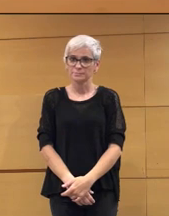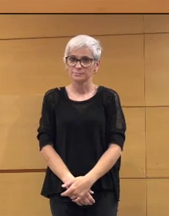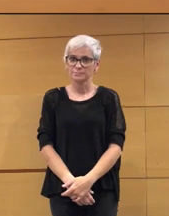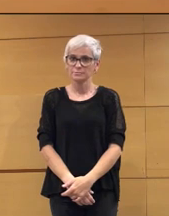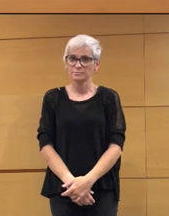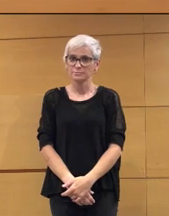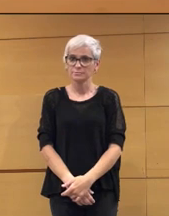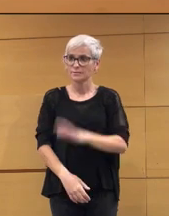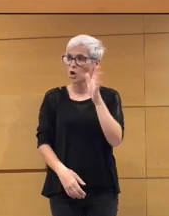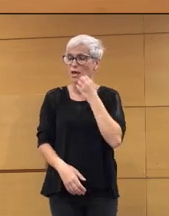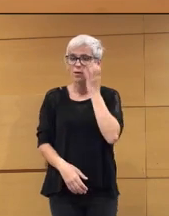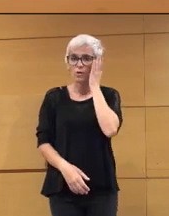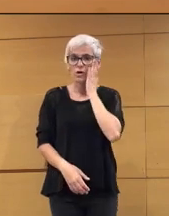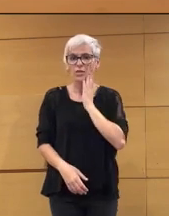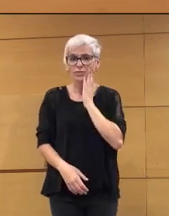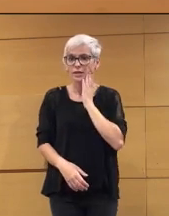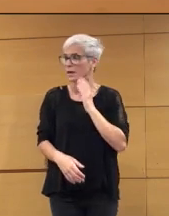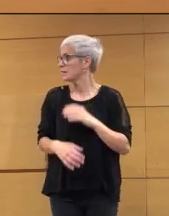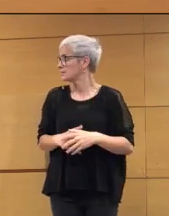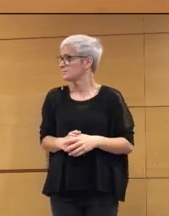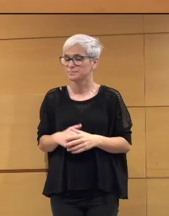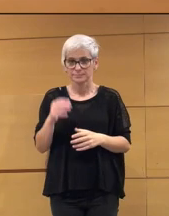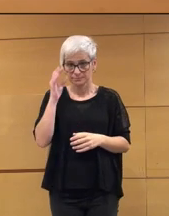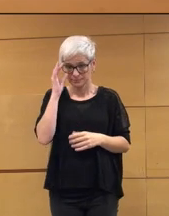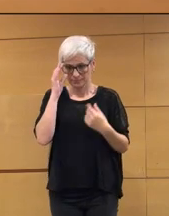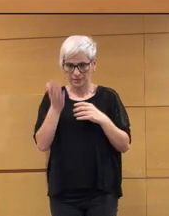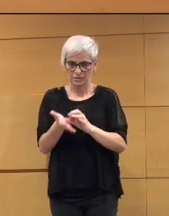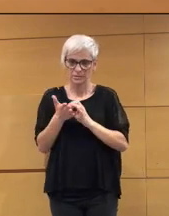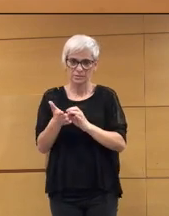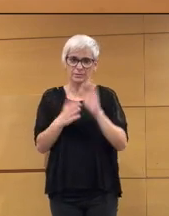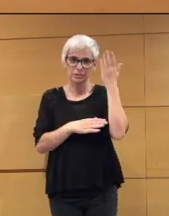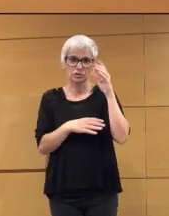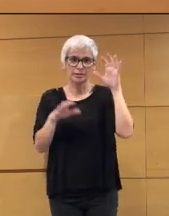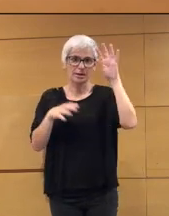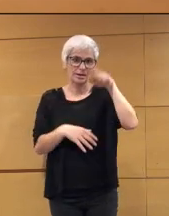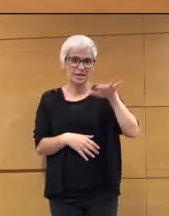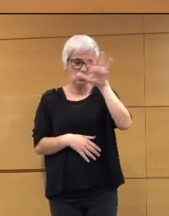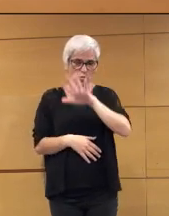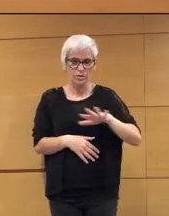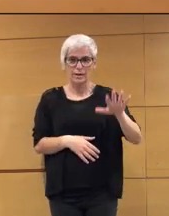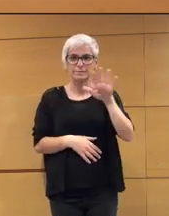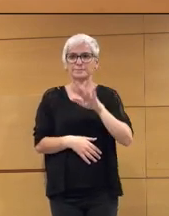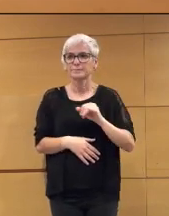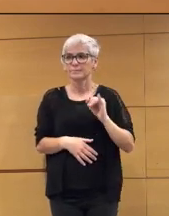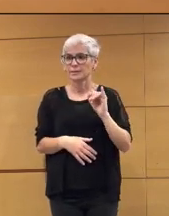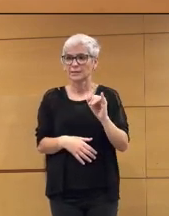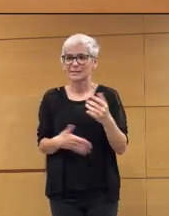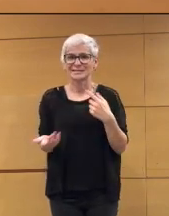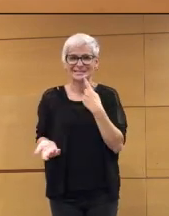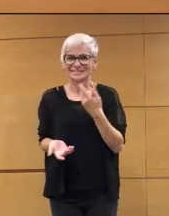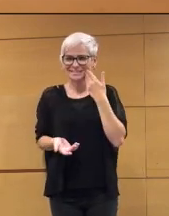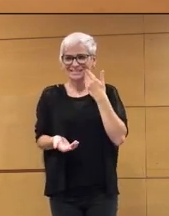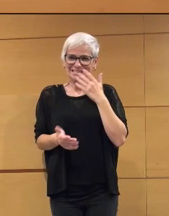Hola, bon dia. Presento, bon dia. Soc Marc Pla, del Servei Meteorològic de Catalunya. I aprofito,